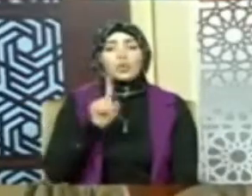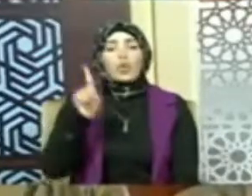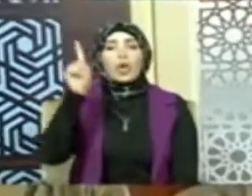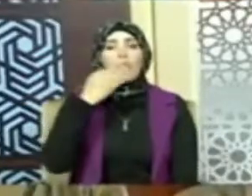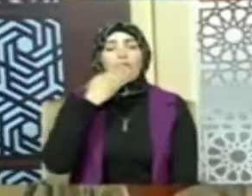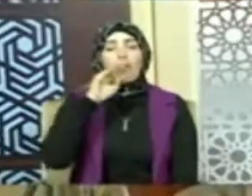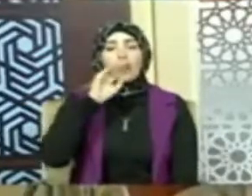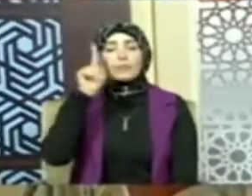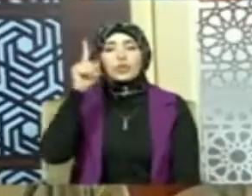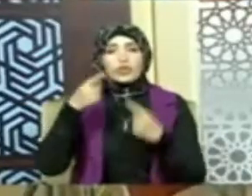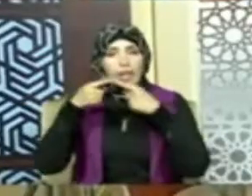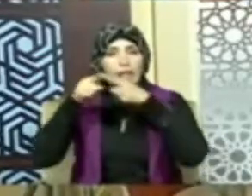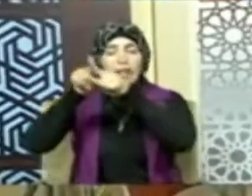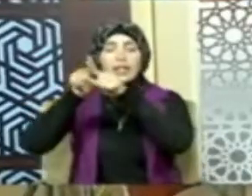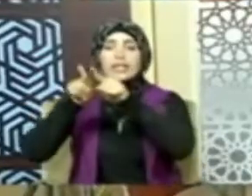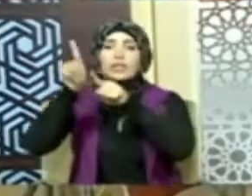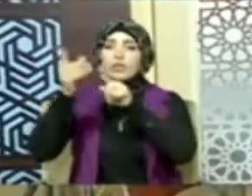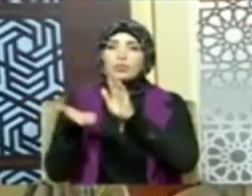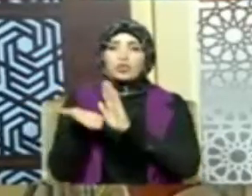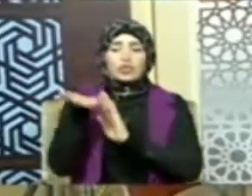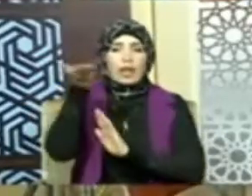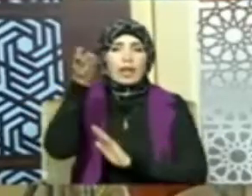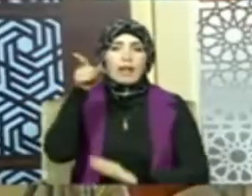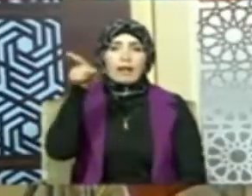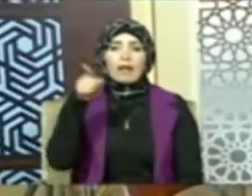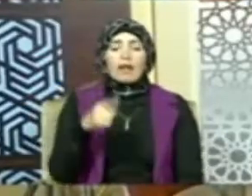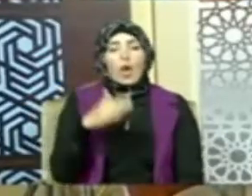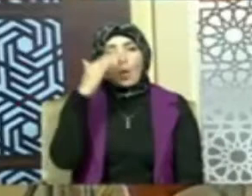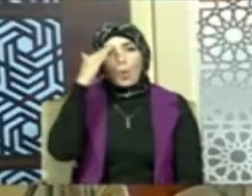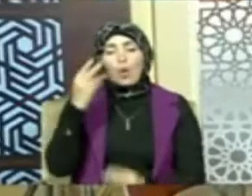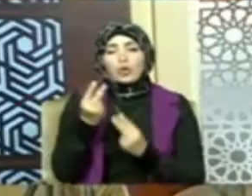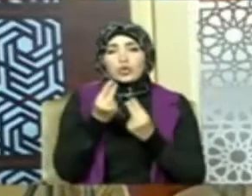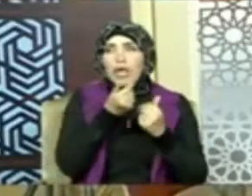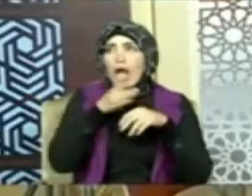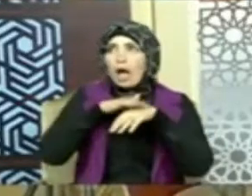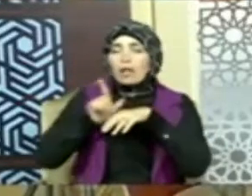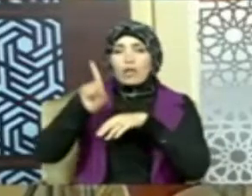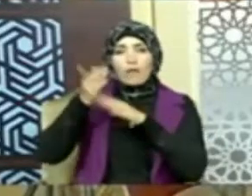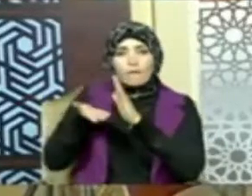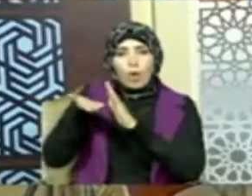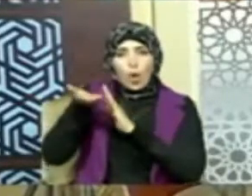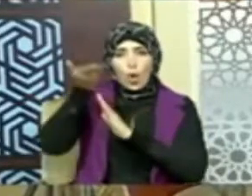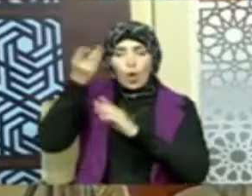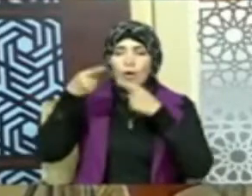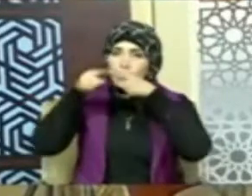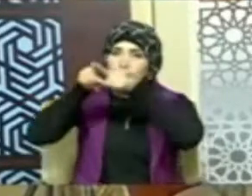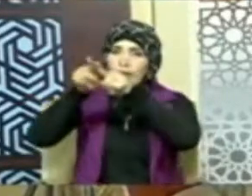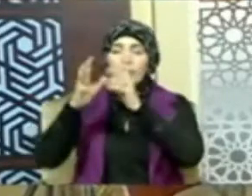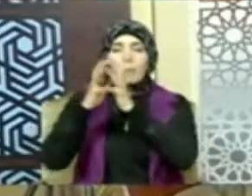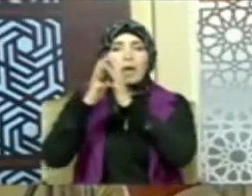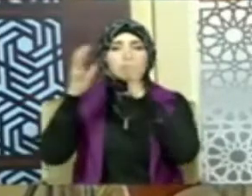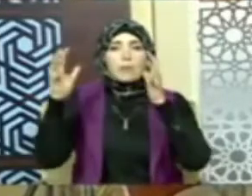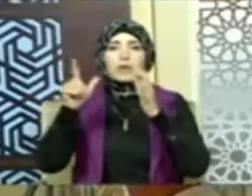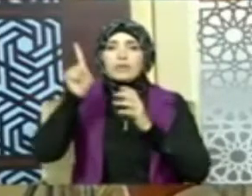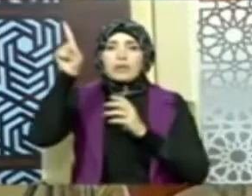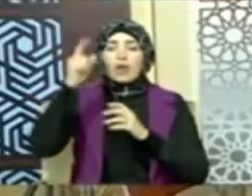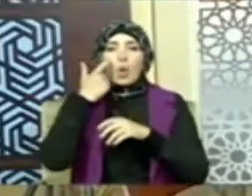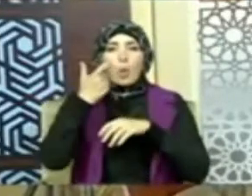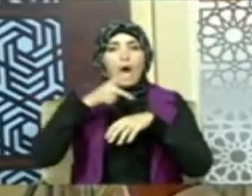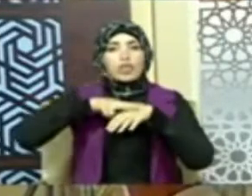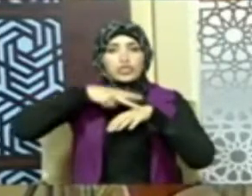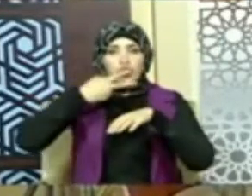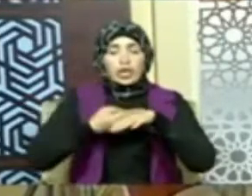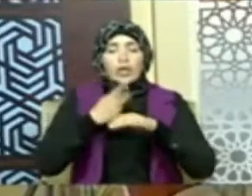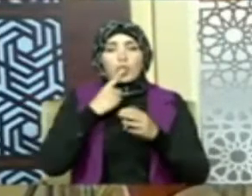حمدا يليق بجلالك، وأثني عليك ثناء يليق بعظمتك، وأشهد